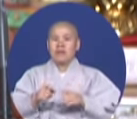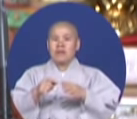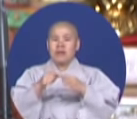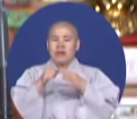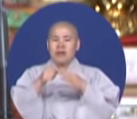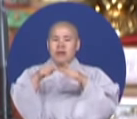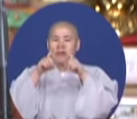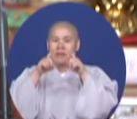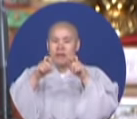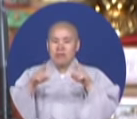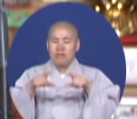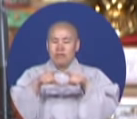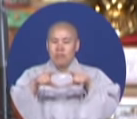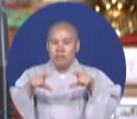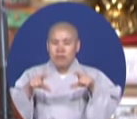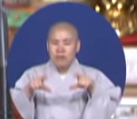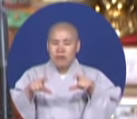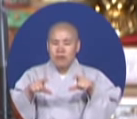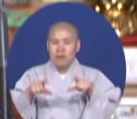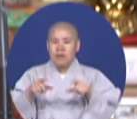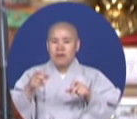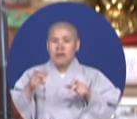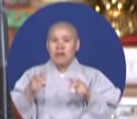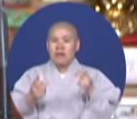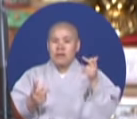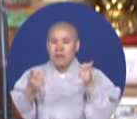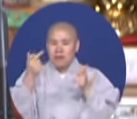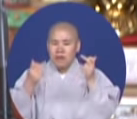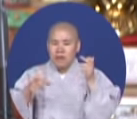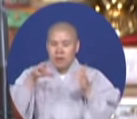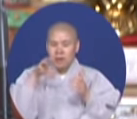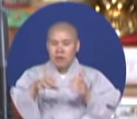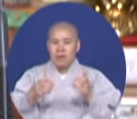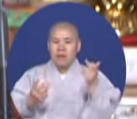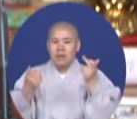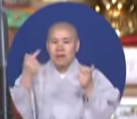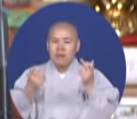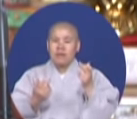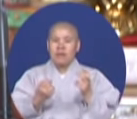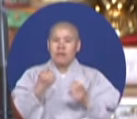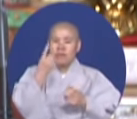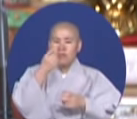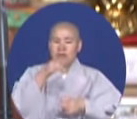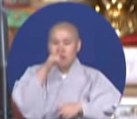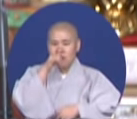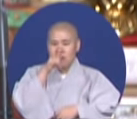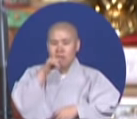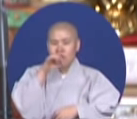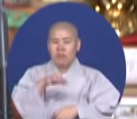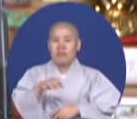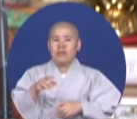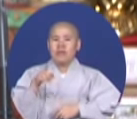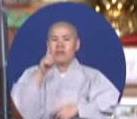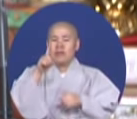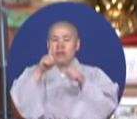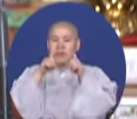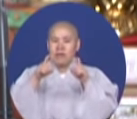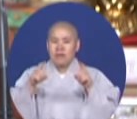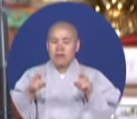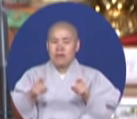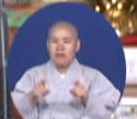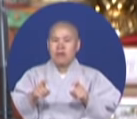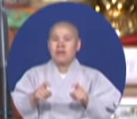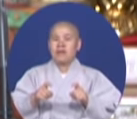1탑은 이제 보통 저 산지에 있는 사찰, 산 꼭대기에는 보통 1탑을 모시고요.